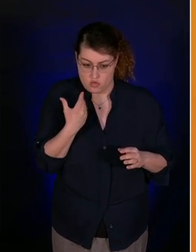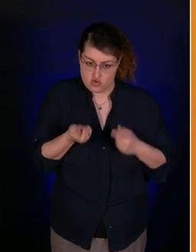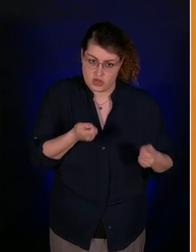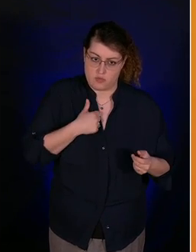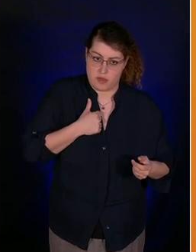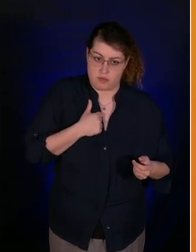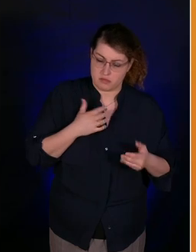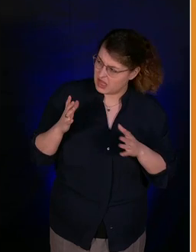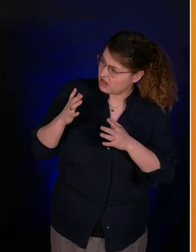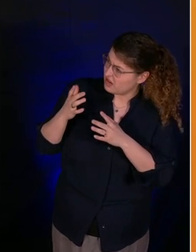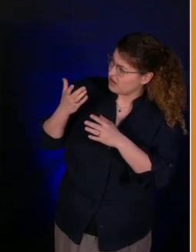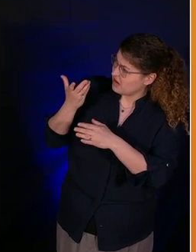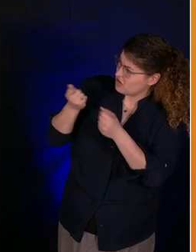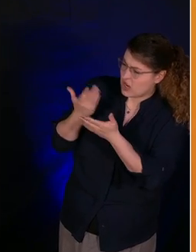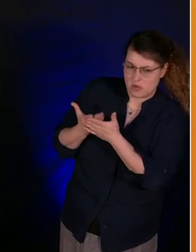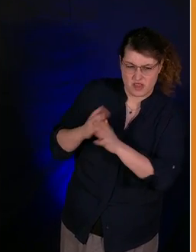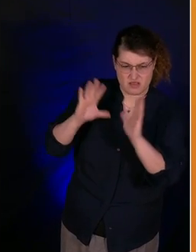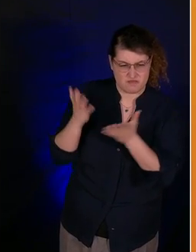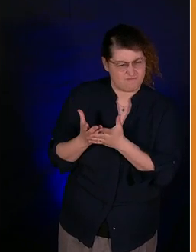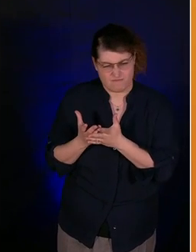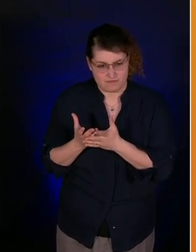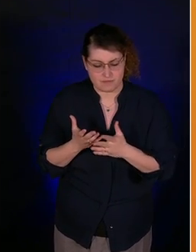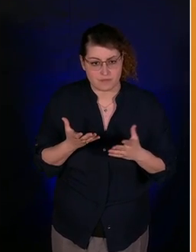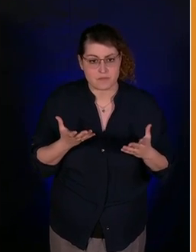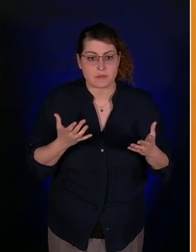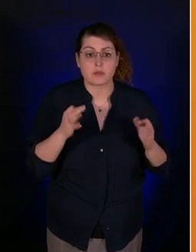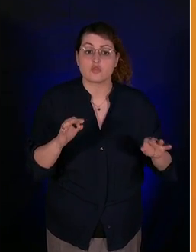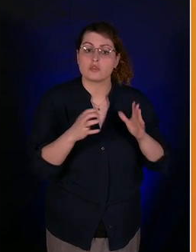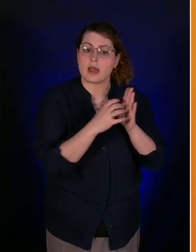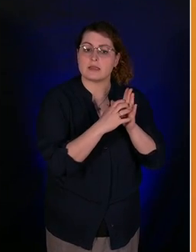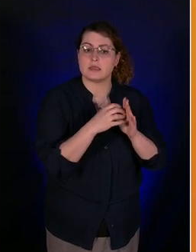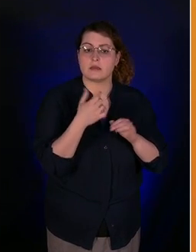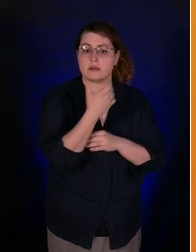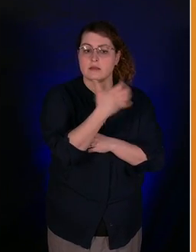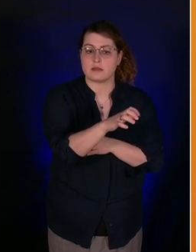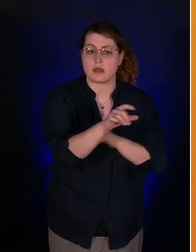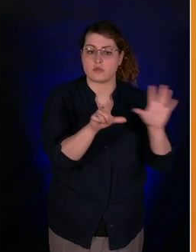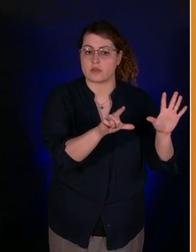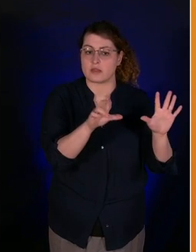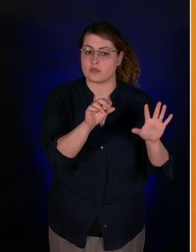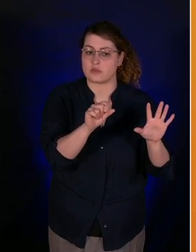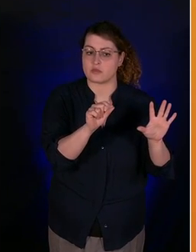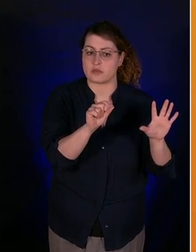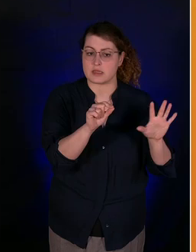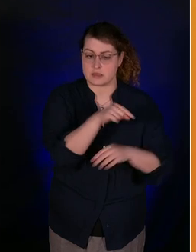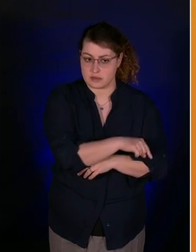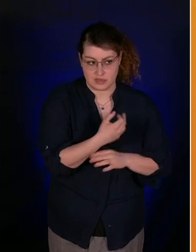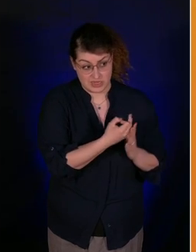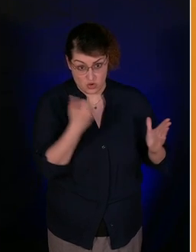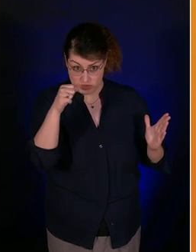CGT. Après, mon intervention, elle est là pour parler de l'article 170, qui est le seul du document d'orientation à parler de la